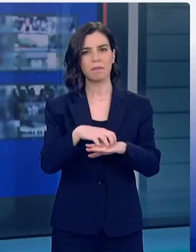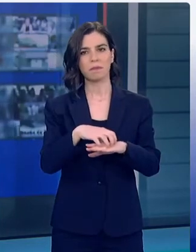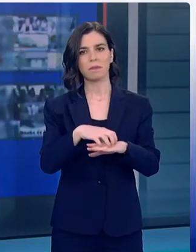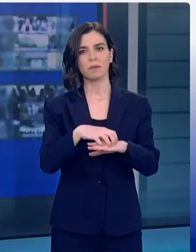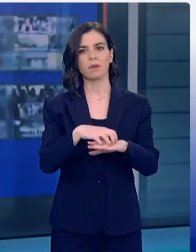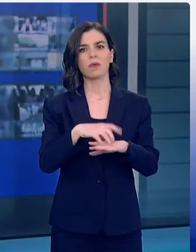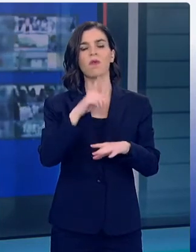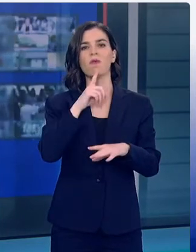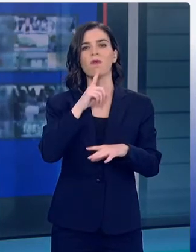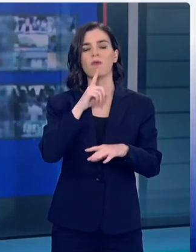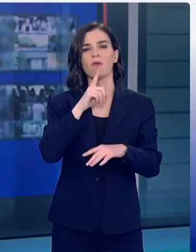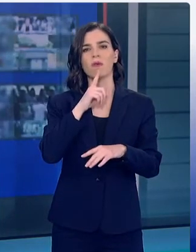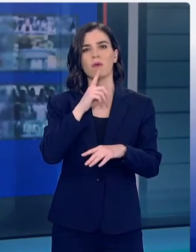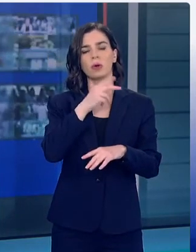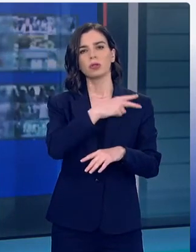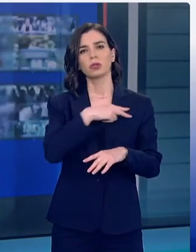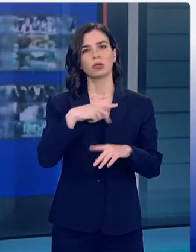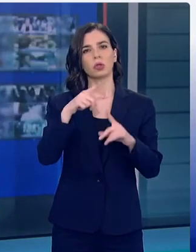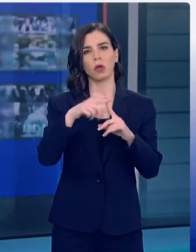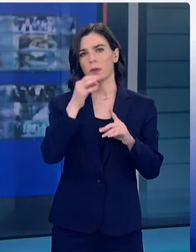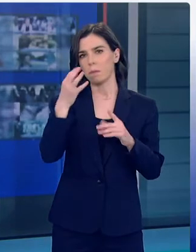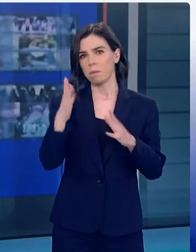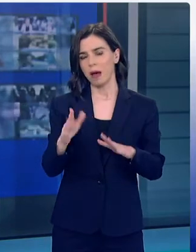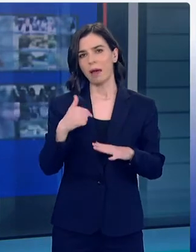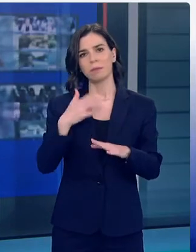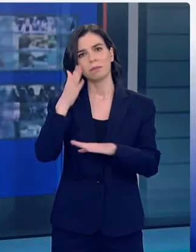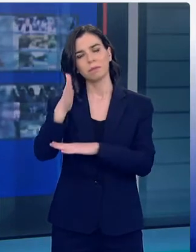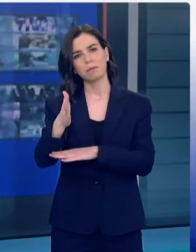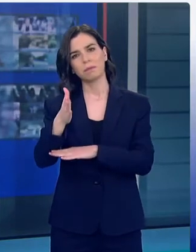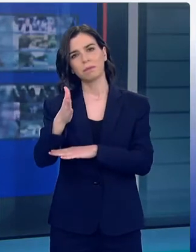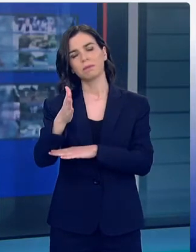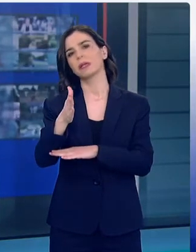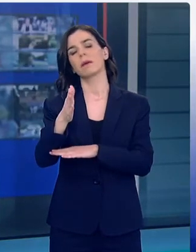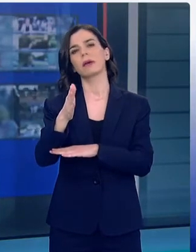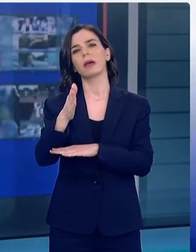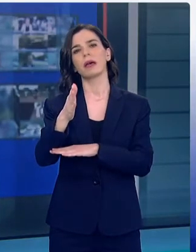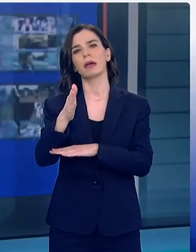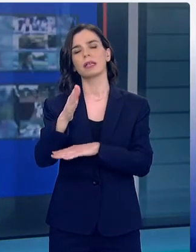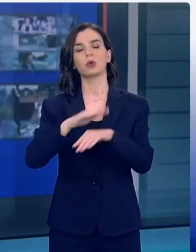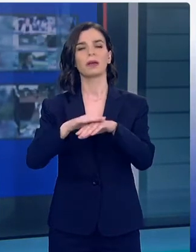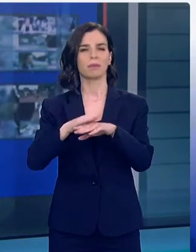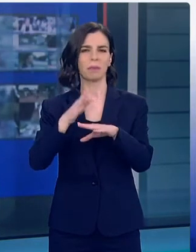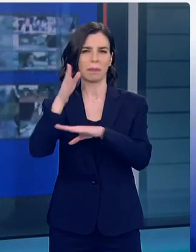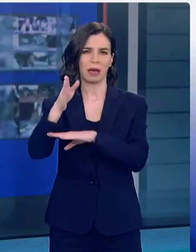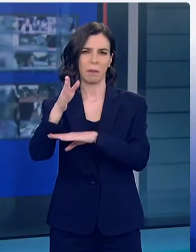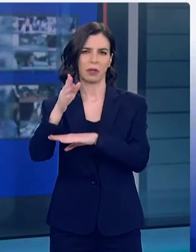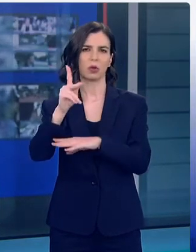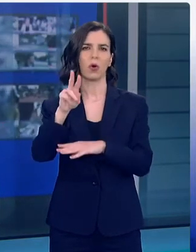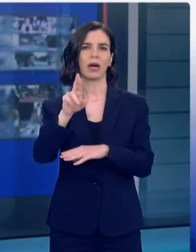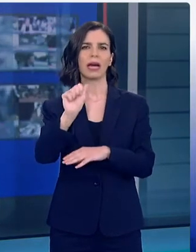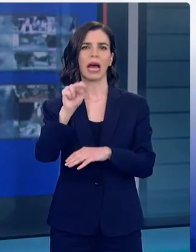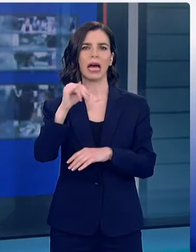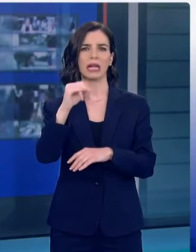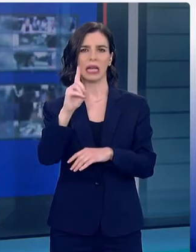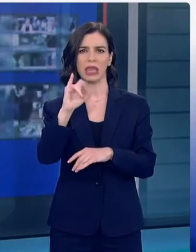σας ενημέρωσε και ο καθηγητής, ο κύριος Τσιόδρας, σήμερα βρεθήκαμε στην περιοχή στο Κρανίδι. Μας απασχολεί το ζήτημα